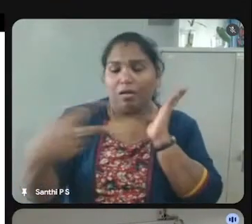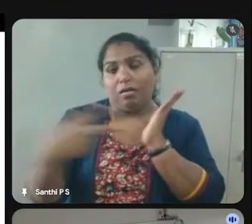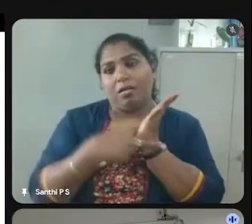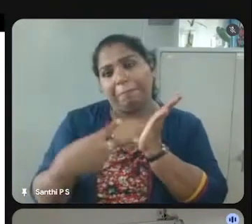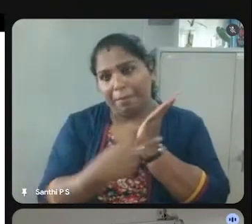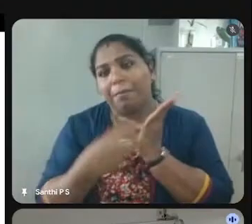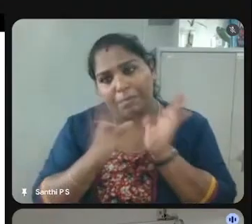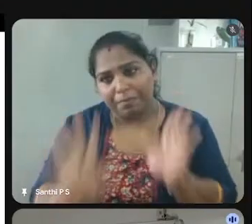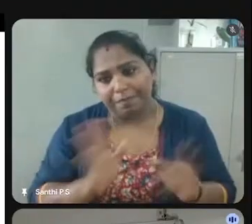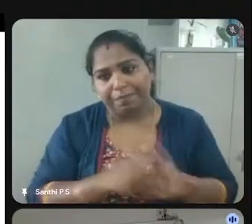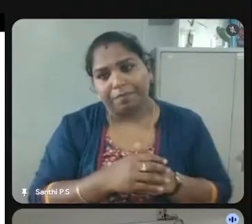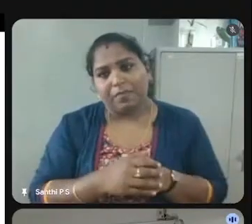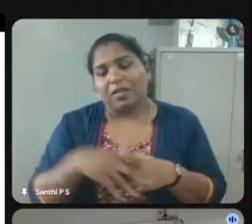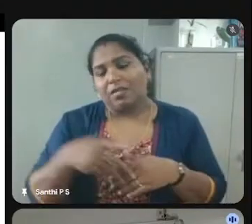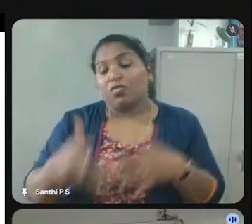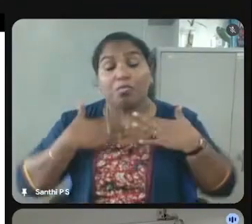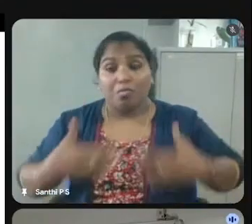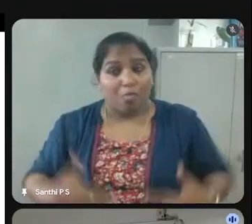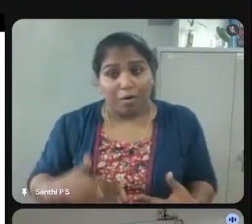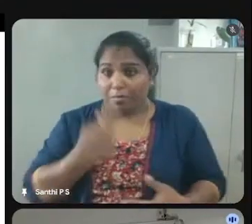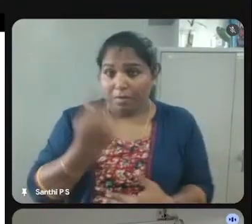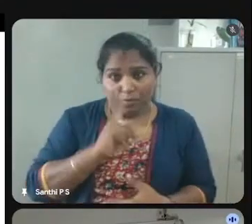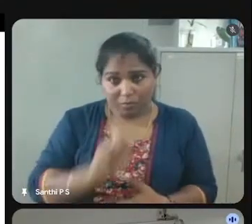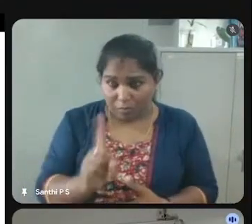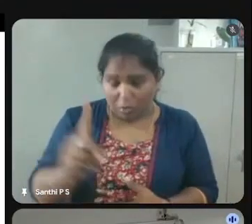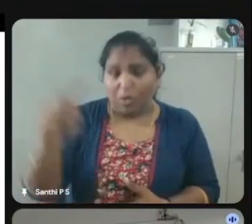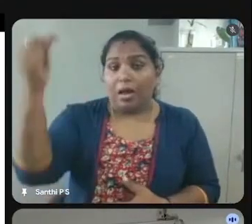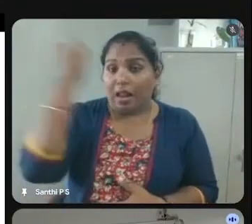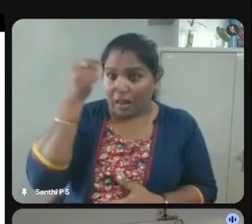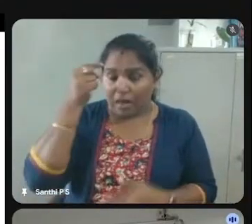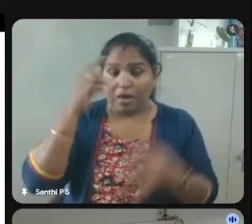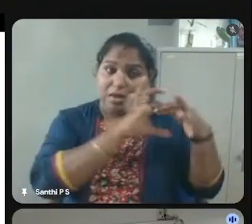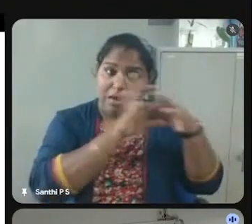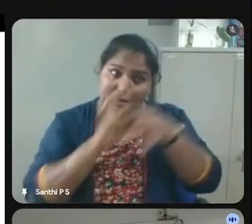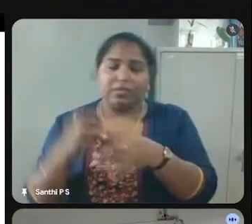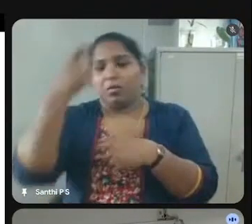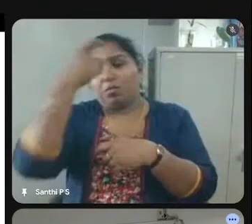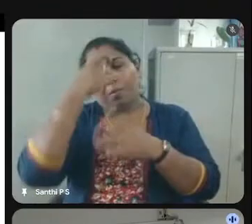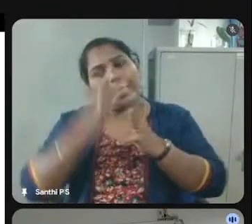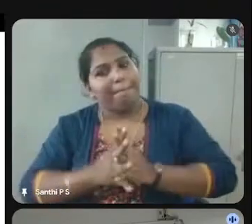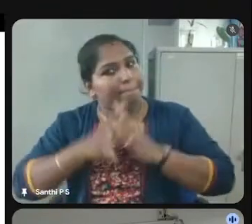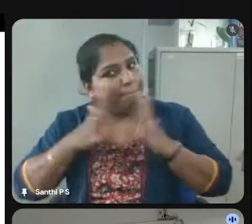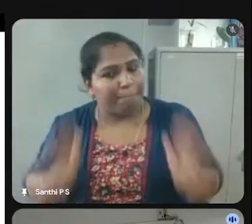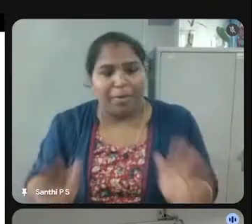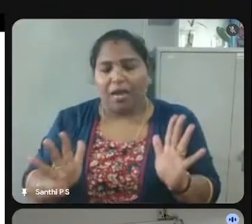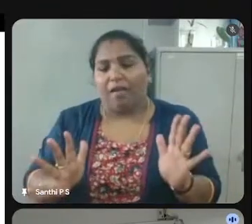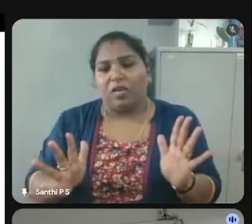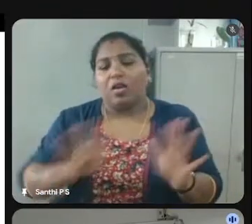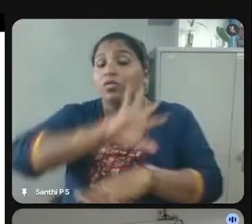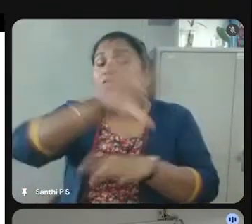ശാരീരിക ആരോഗ്യം അല്ലെ ശരീരത്തിന് വരുന്ന ബുദ്ധിമുട്ടുകളെ മാത്രം കൊണ്ട് ഉദ്ദേശിക്കുന്നതല്ല എന്ന് പറഞ്ഞതിന്റെ ഒരു പ്രധാന കാരണം അതാണ്. മാനസികമായിട്ട്